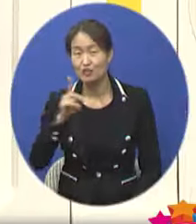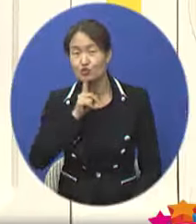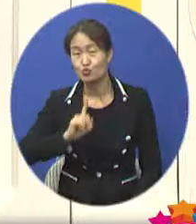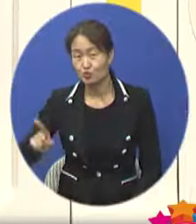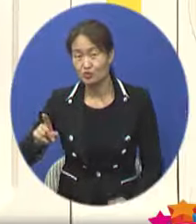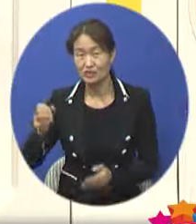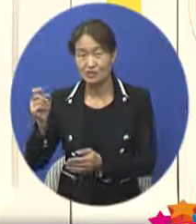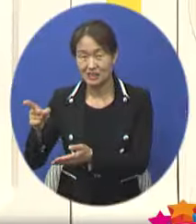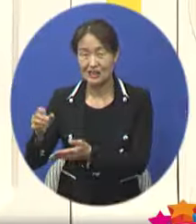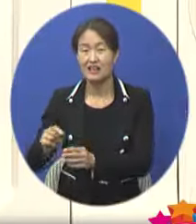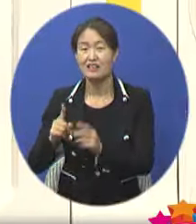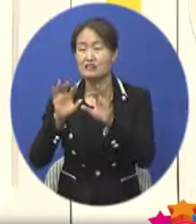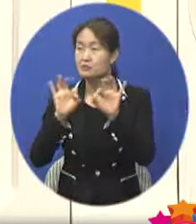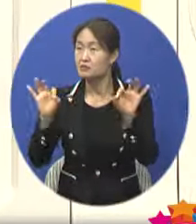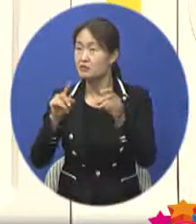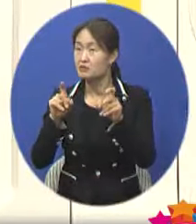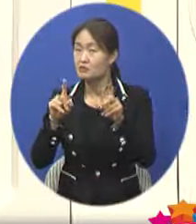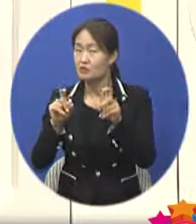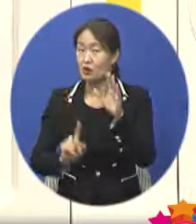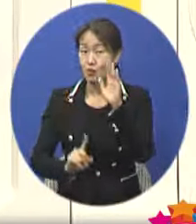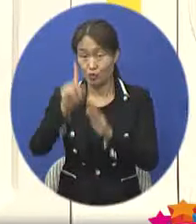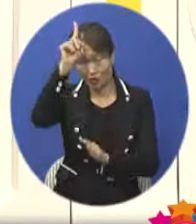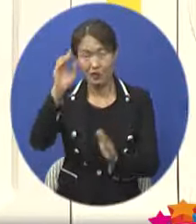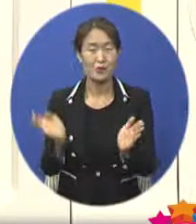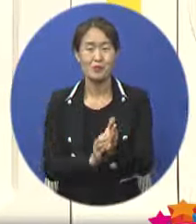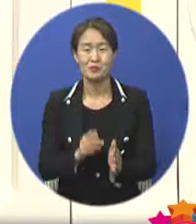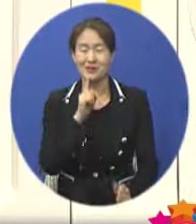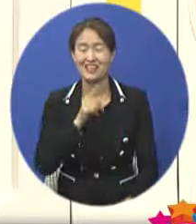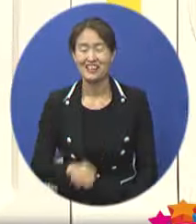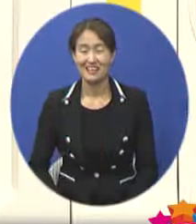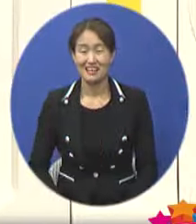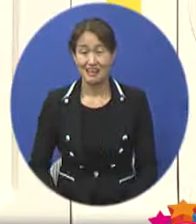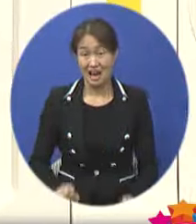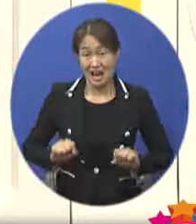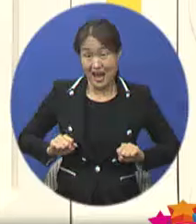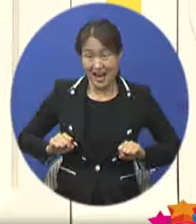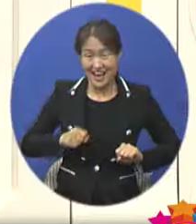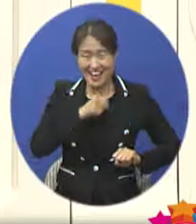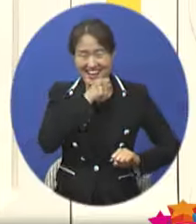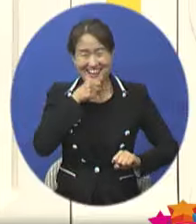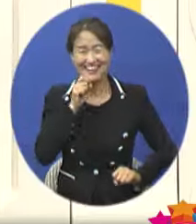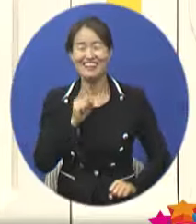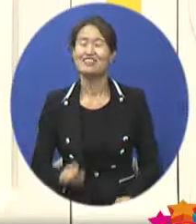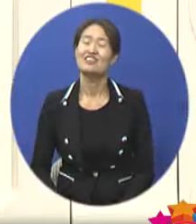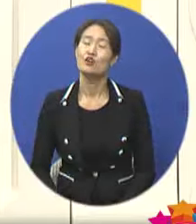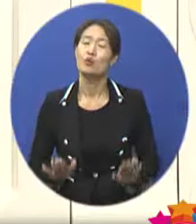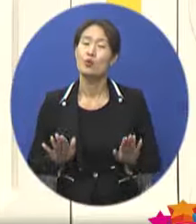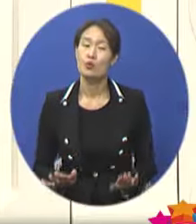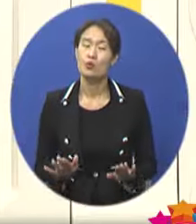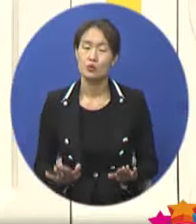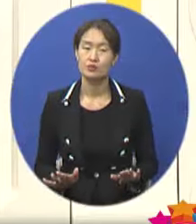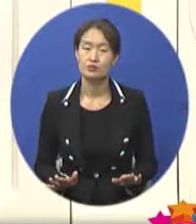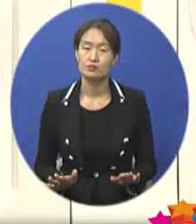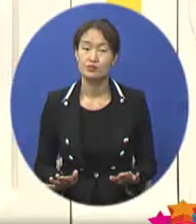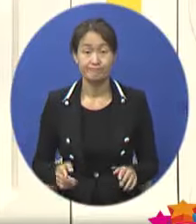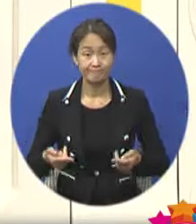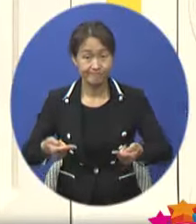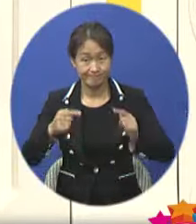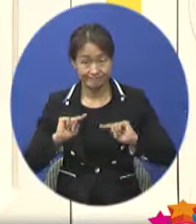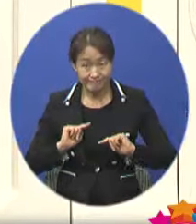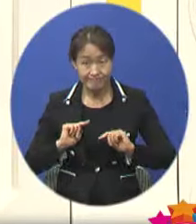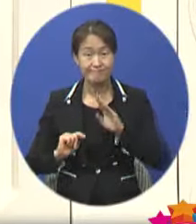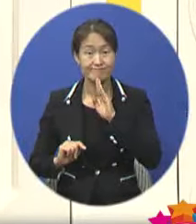주문해놓고 11층으로 올라가면 돼, 10층인가? 예, 예. 11층인가? 아, 이거 진짜 싱싱하고 네. 맛있어. 그렇습니다. 예. 아니, 이렇게 오늘 예, 예. 이렇게 참여해 주셨는데